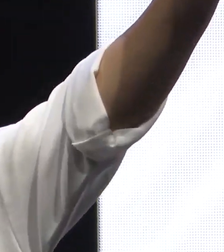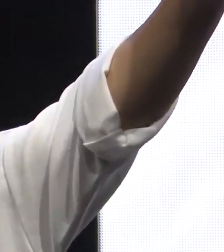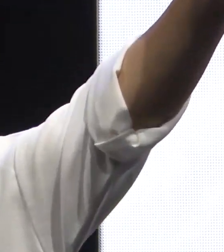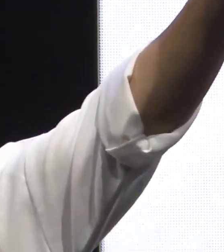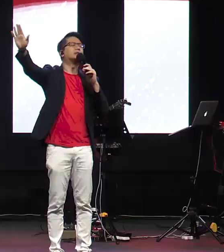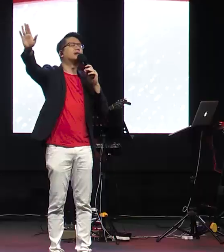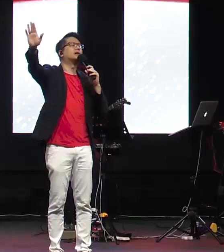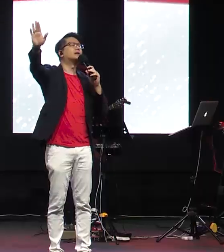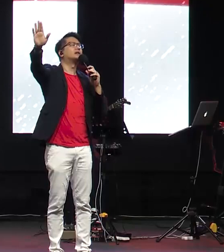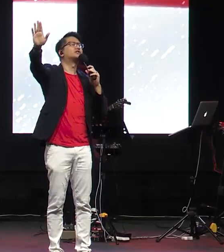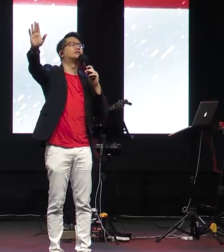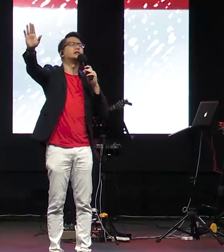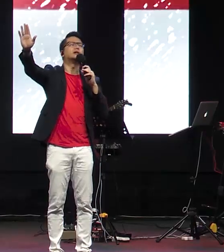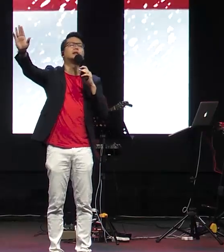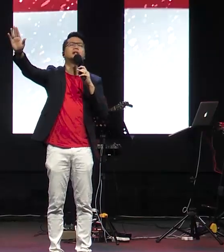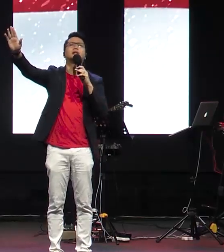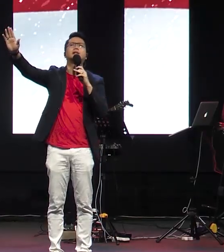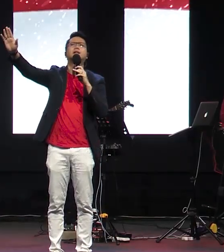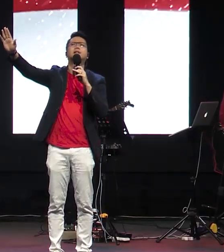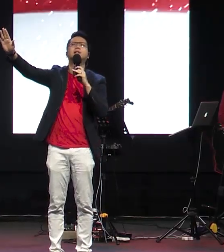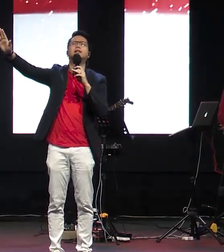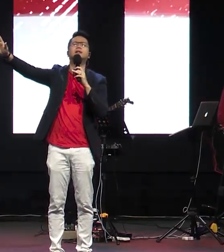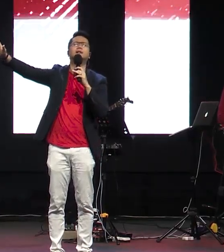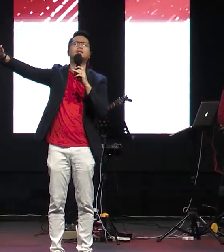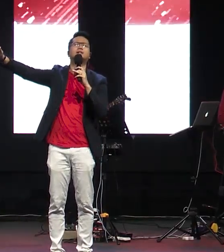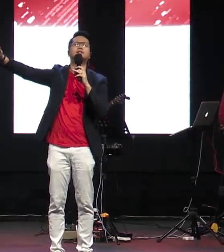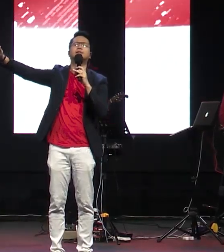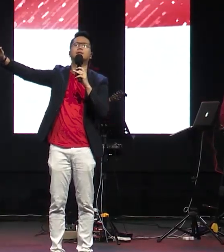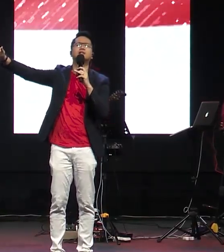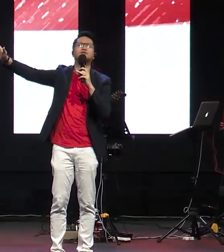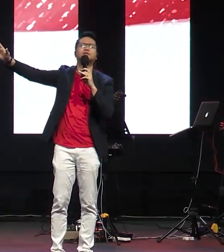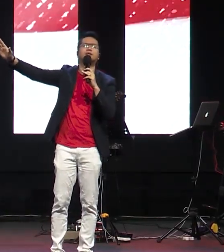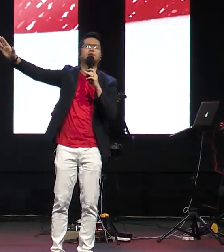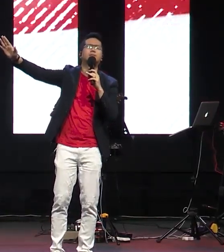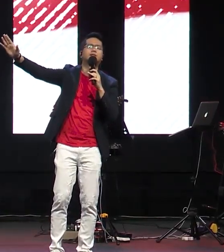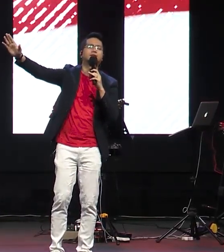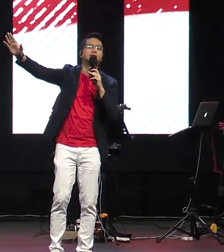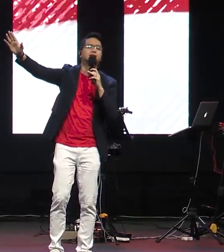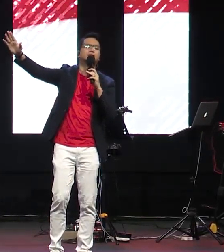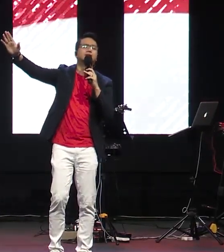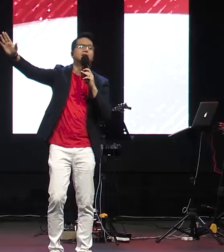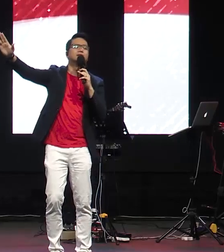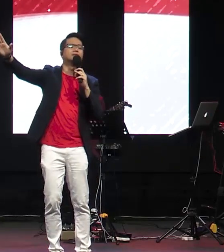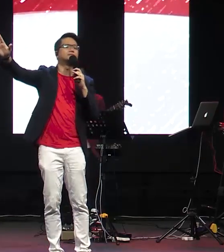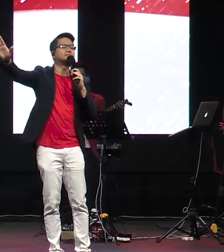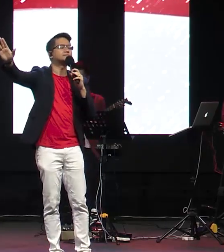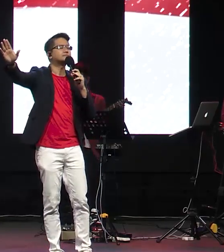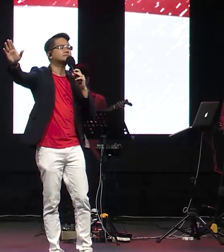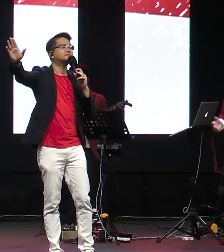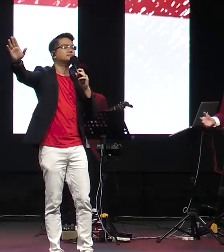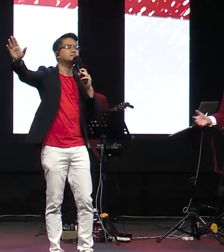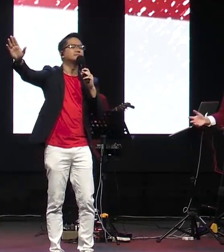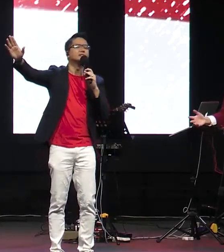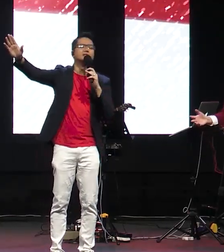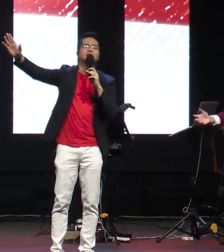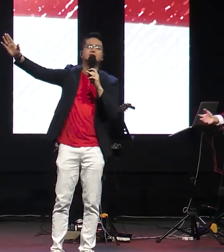Oh Tuhan, mari angkat hatimu, angkat hati kita, angkat tanganmu, naikkan